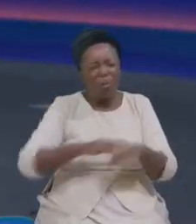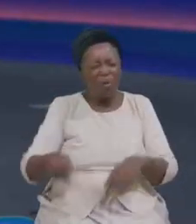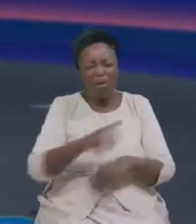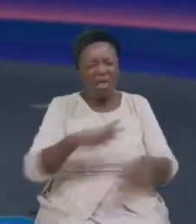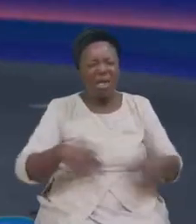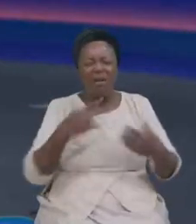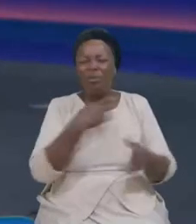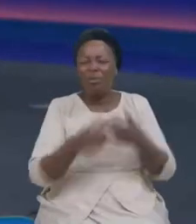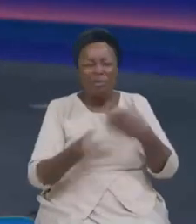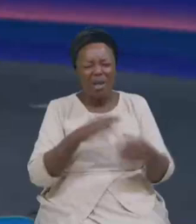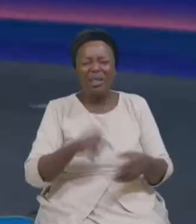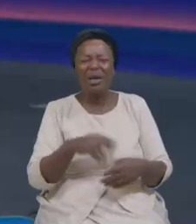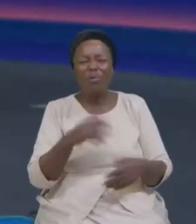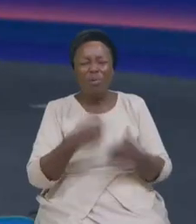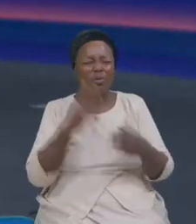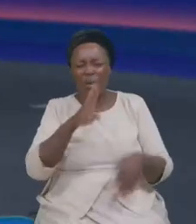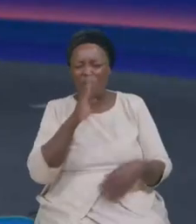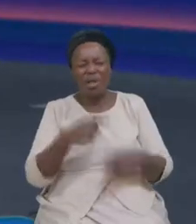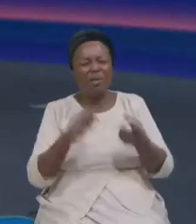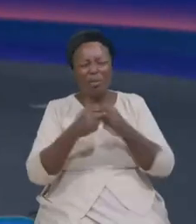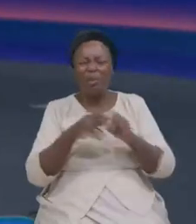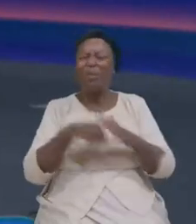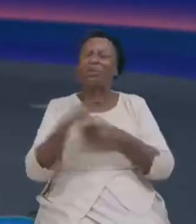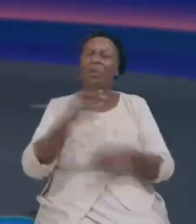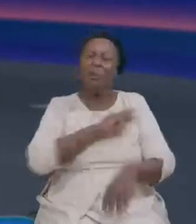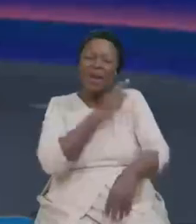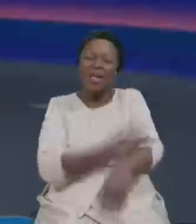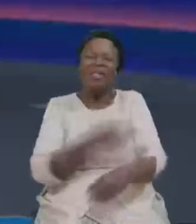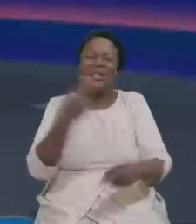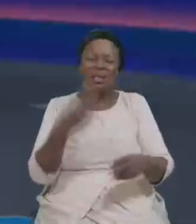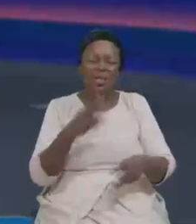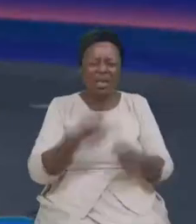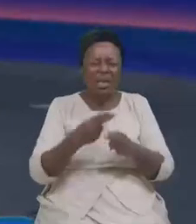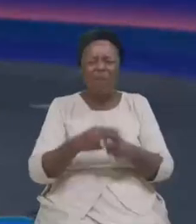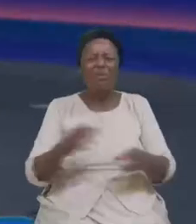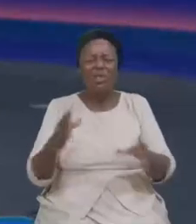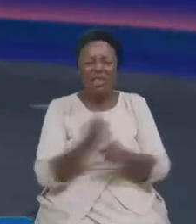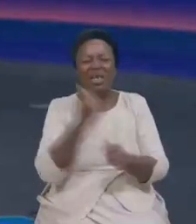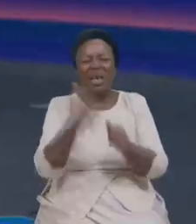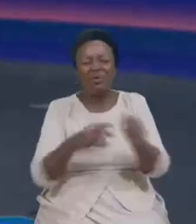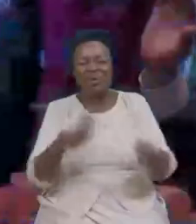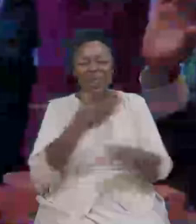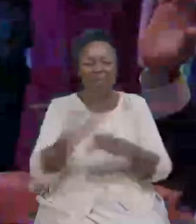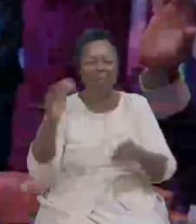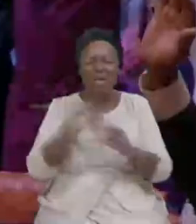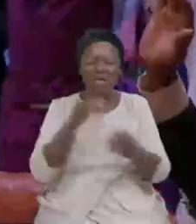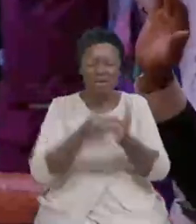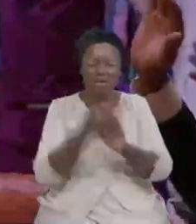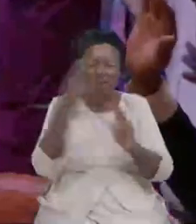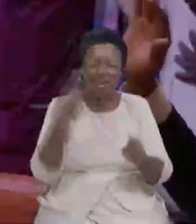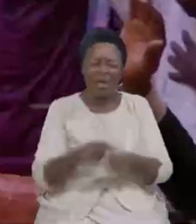problème, dans ta grande puissance, ôte tout au nom de Jésus. Je